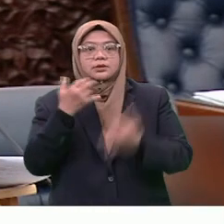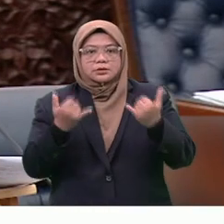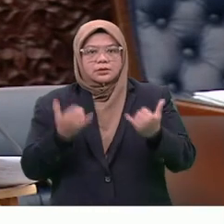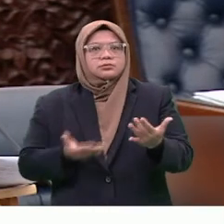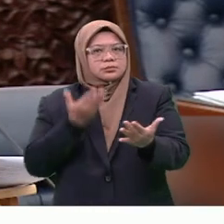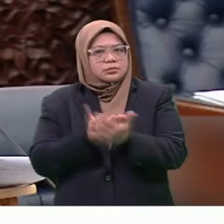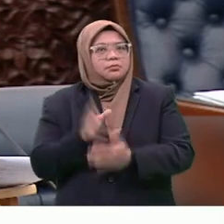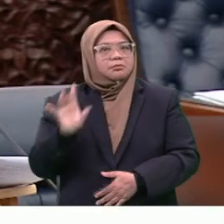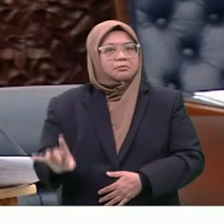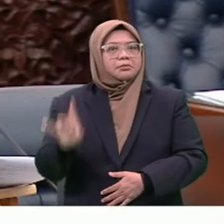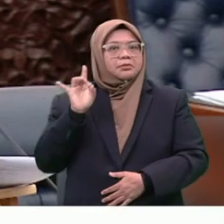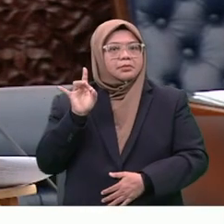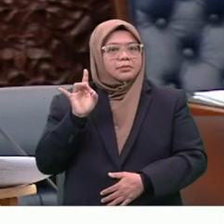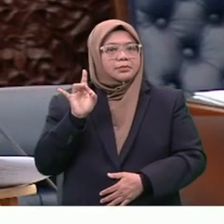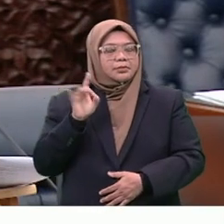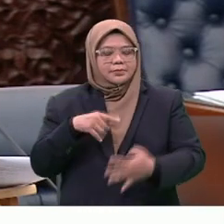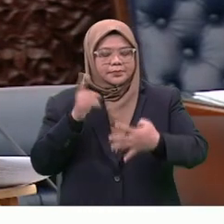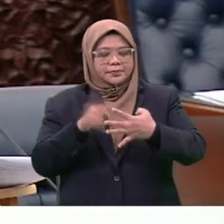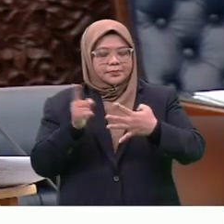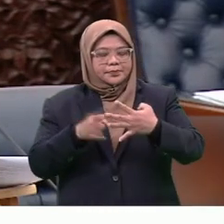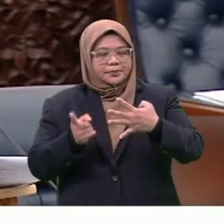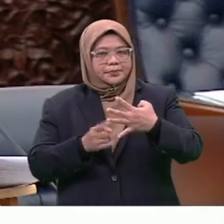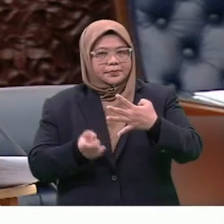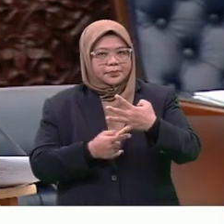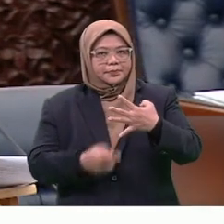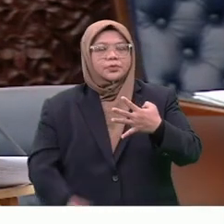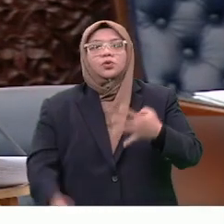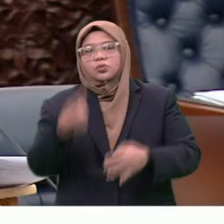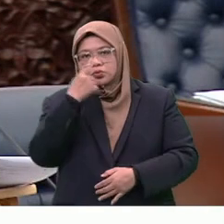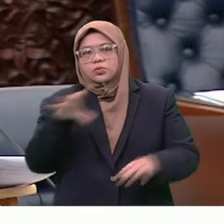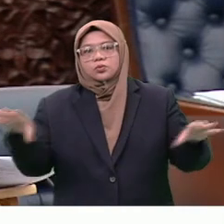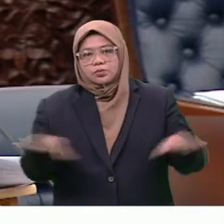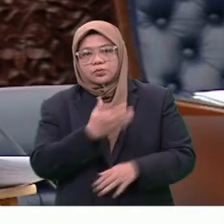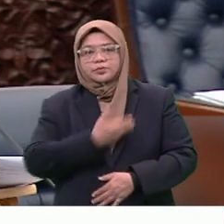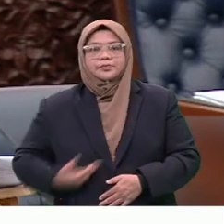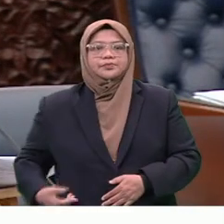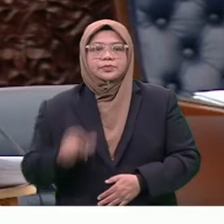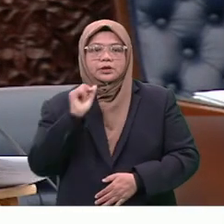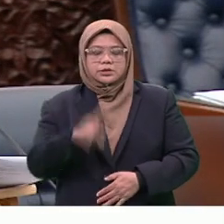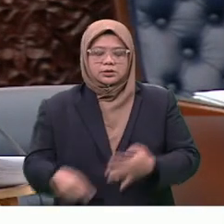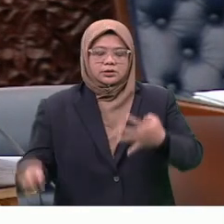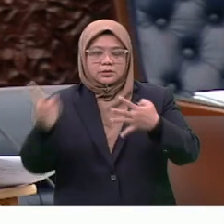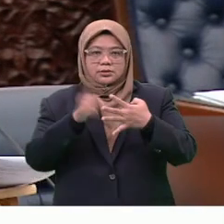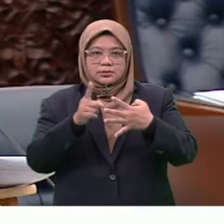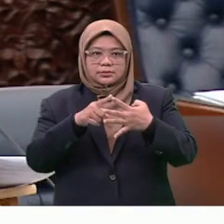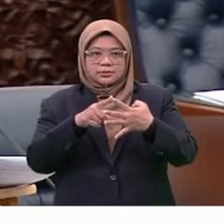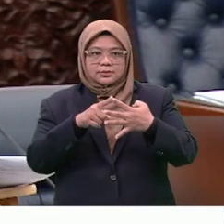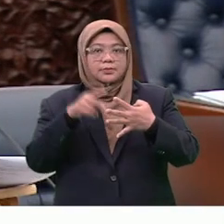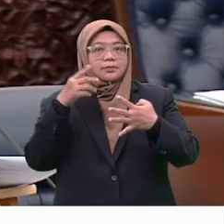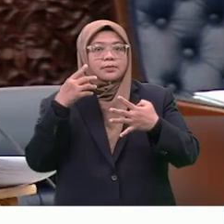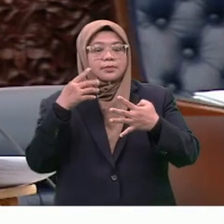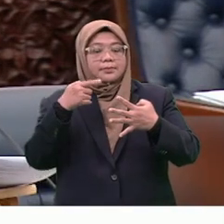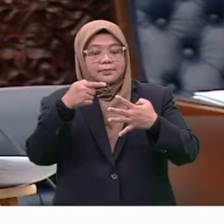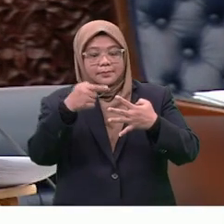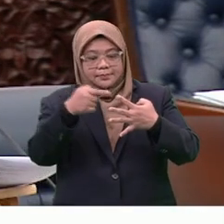pilihan 4 pilihan kepada jemaah haji untuk menunaikan Haji yaitu 4